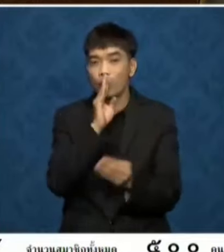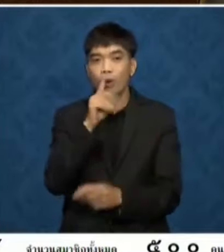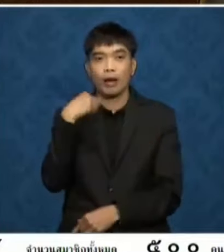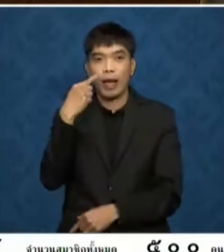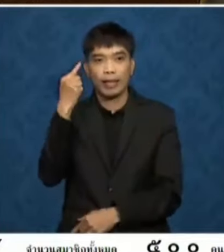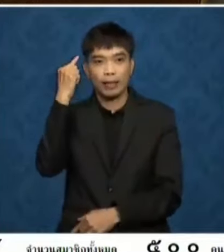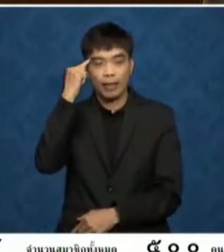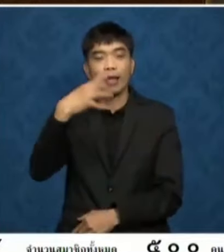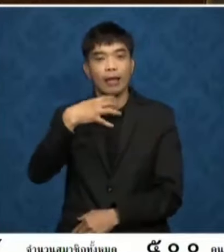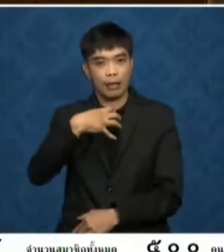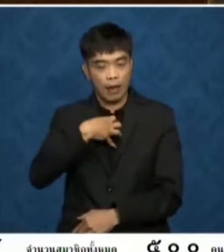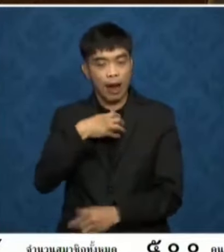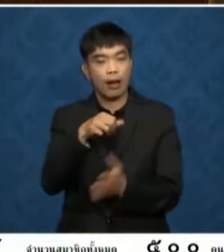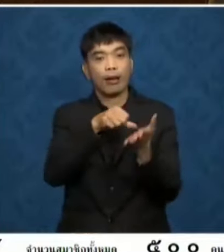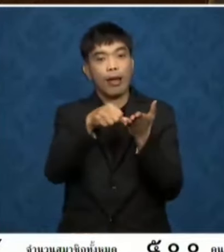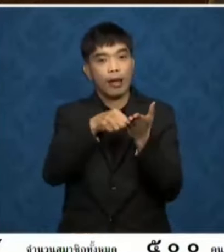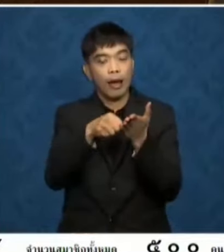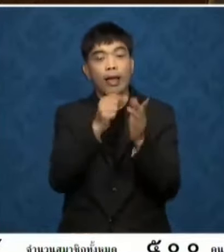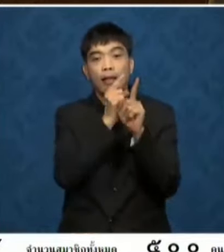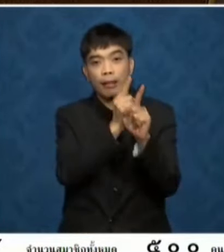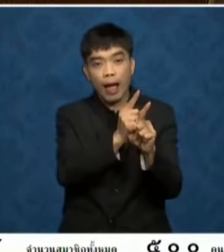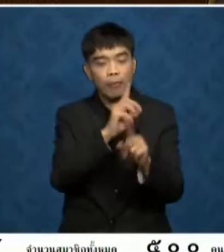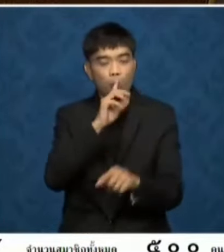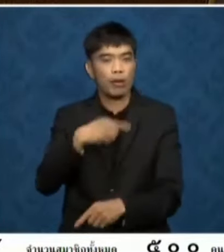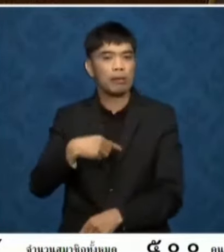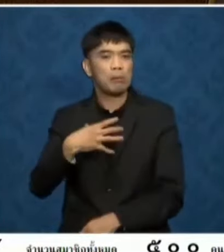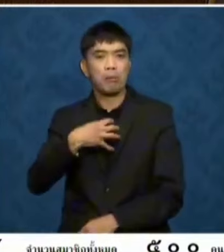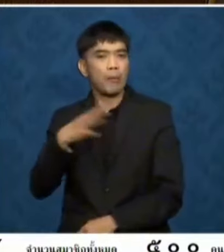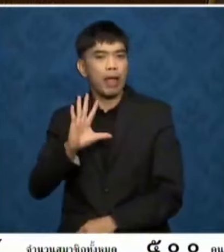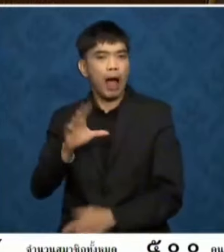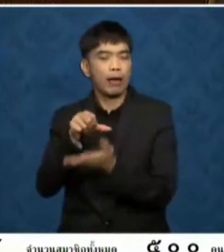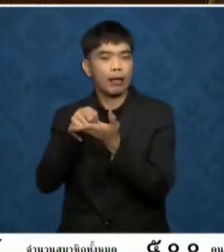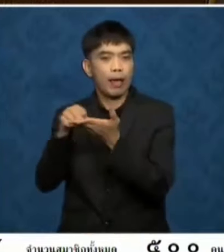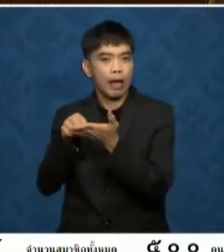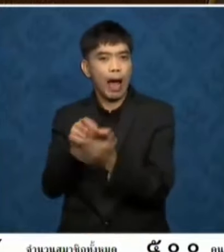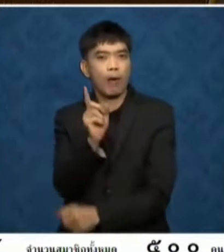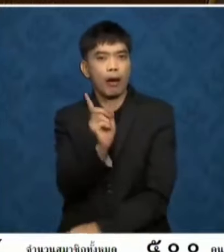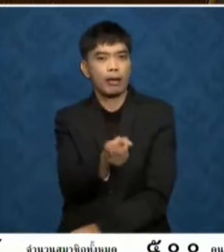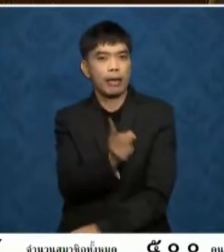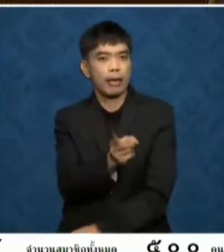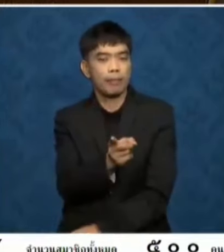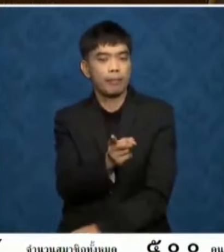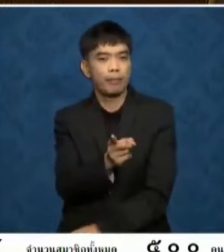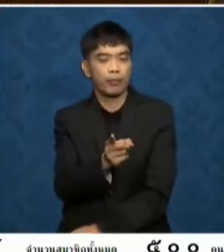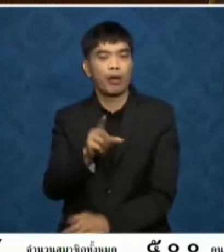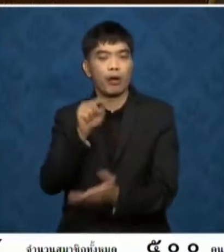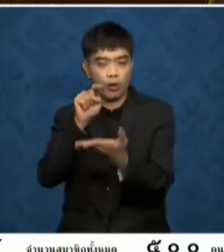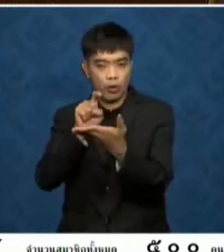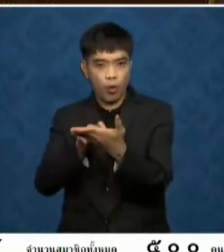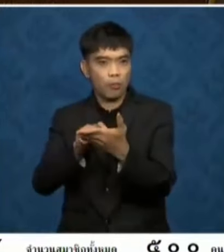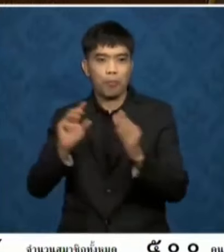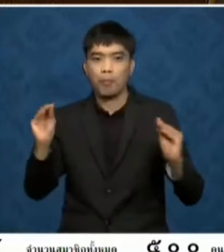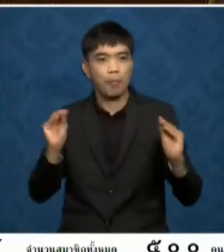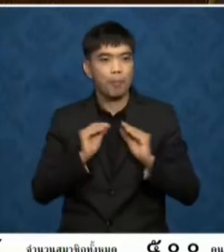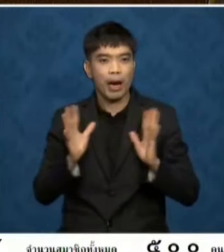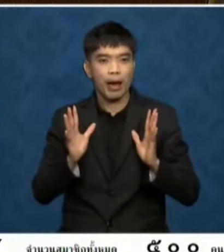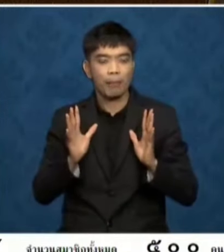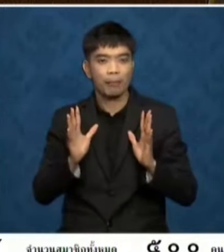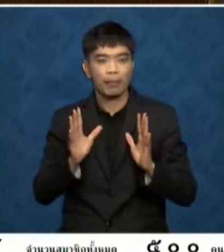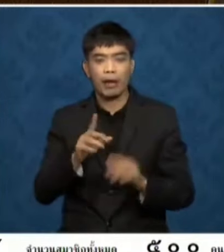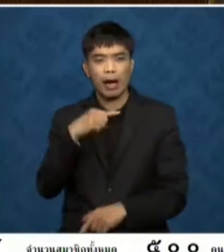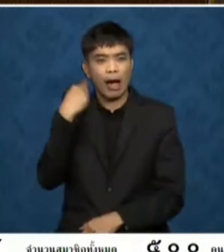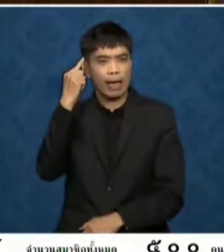ดปุ่มเห็นด้วยผู้ใดไม่เห็นควรให้มีการแก้ไขคือให้คงไว้ตามร่างเดิมโปรดกดปุ่มไม่เห็นด้วยผู้